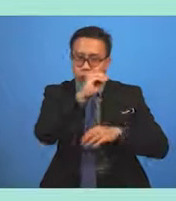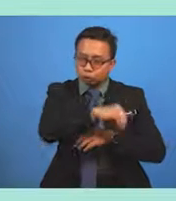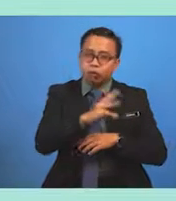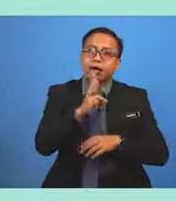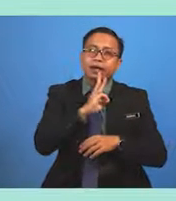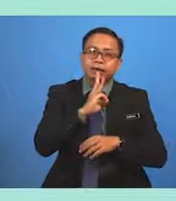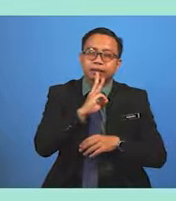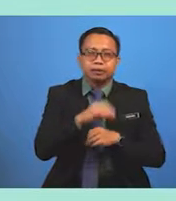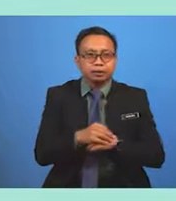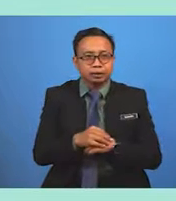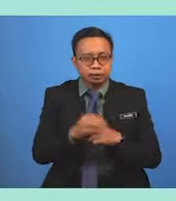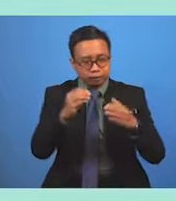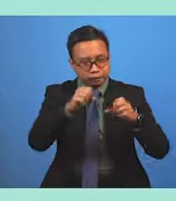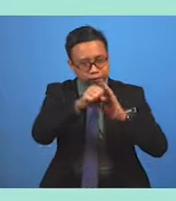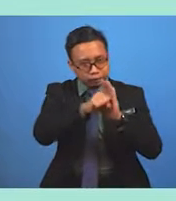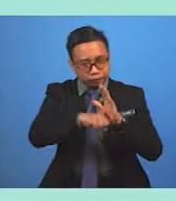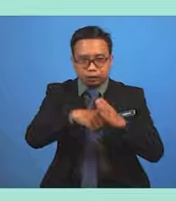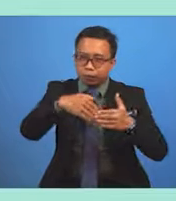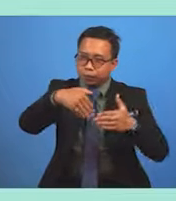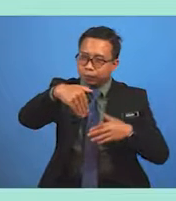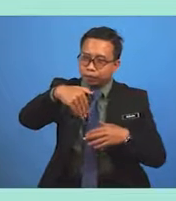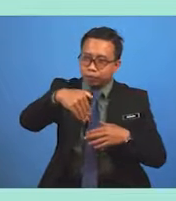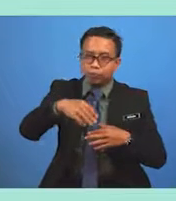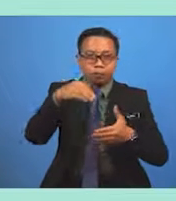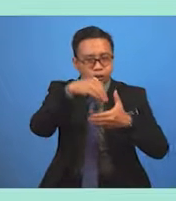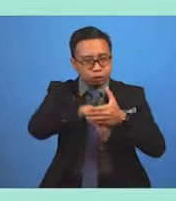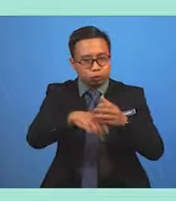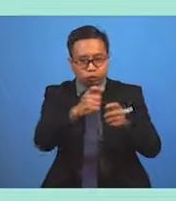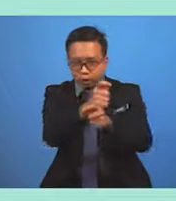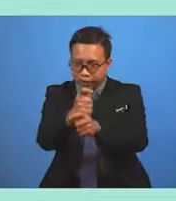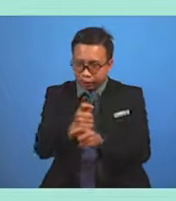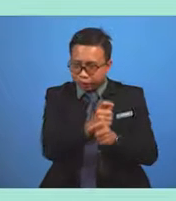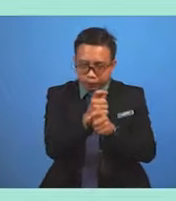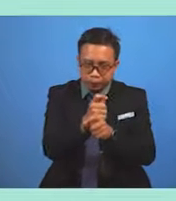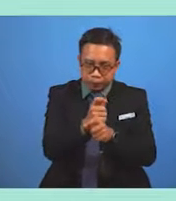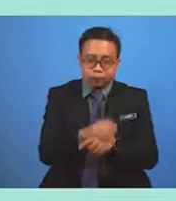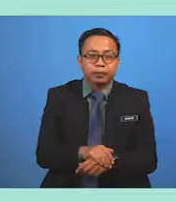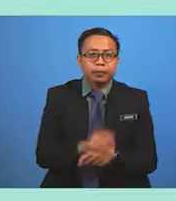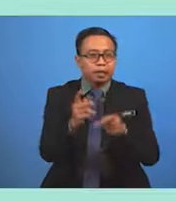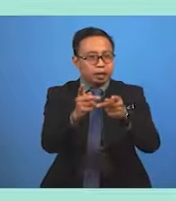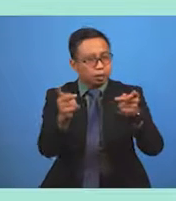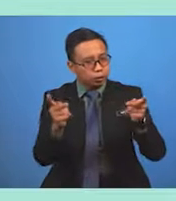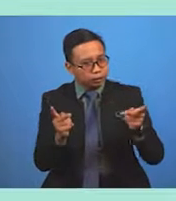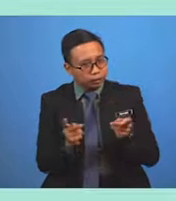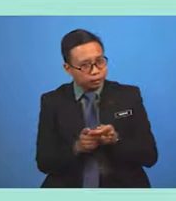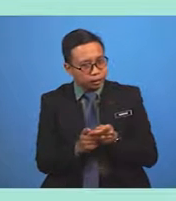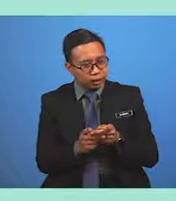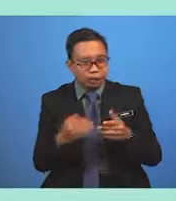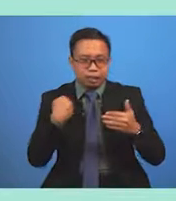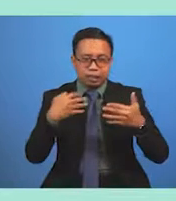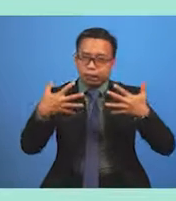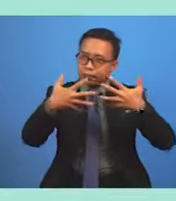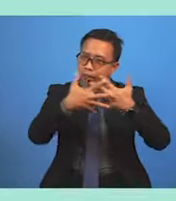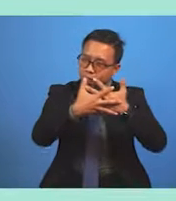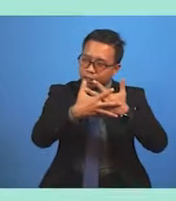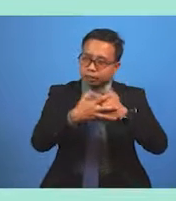seeloknya dimulakan sebelum memasukkan tenakan. Pertama, kawasan berpagar dan berada dalam